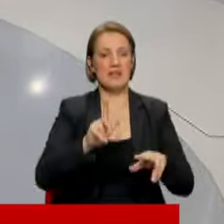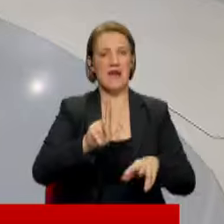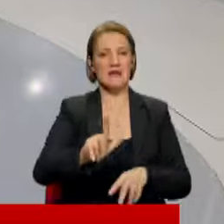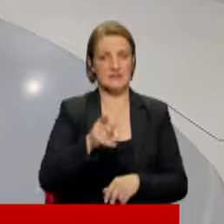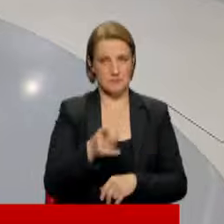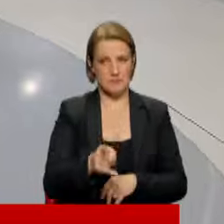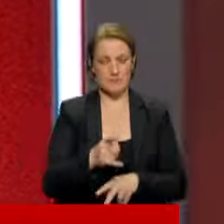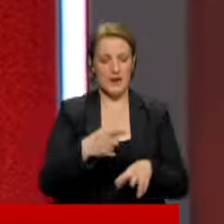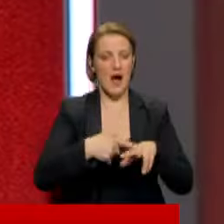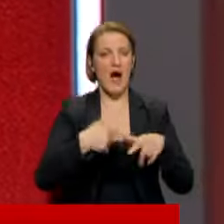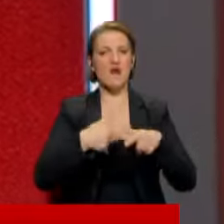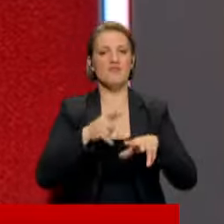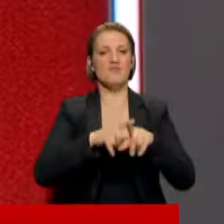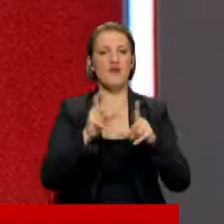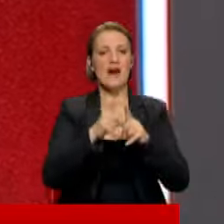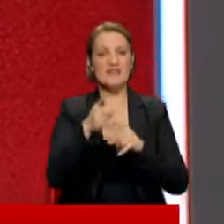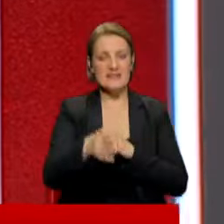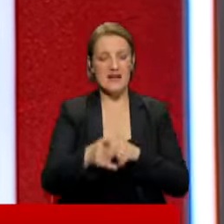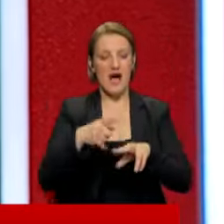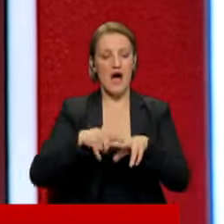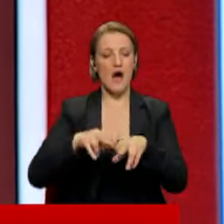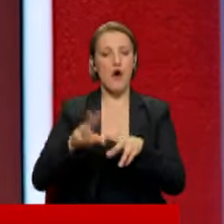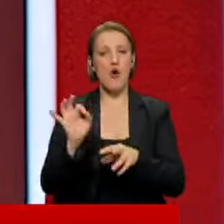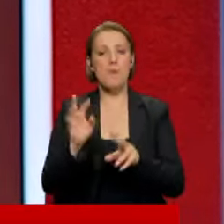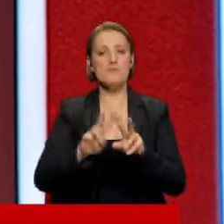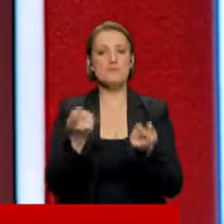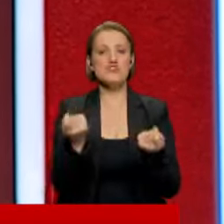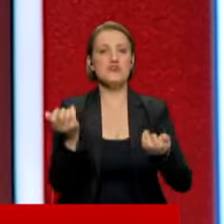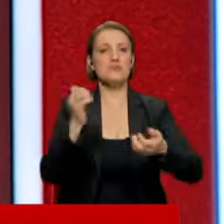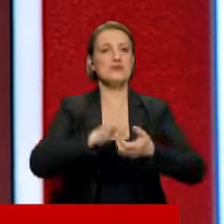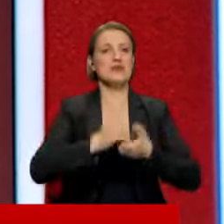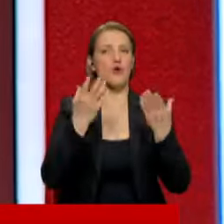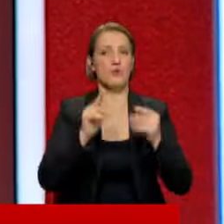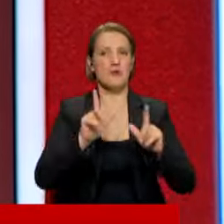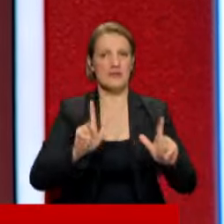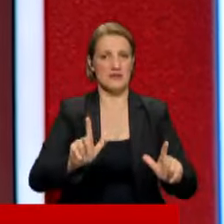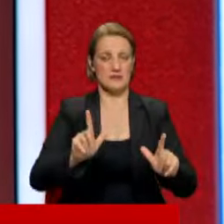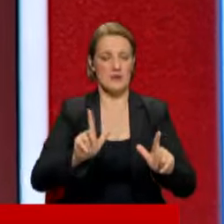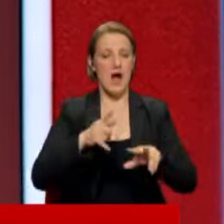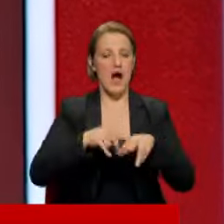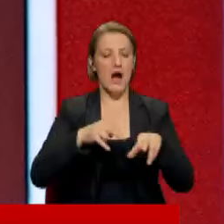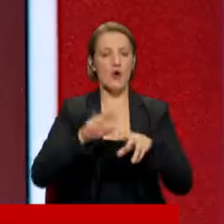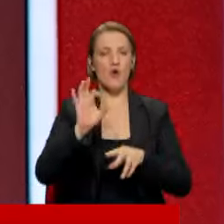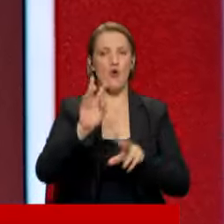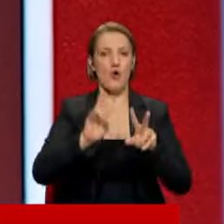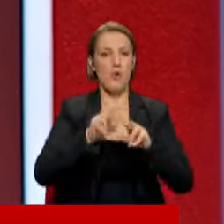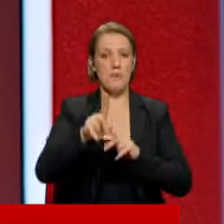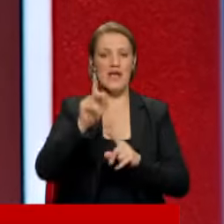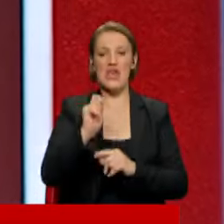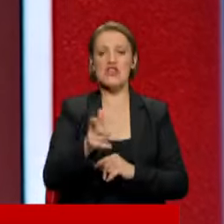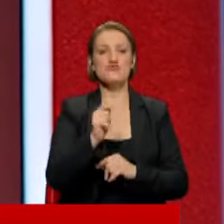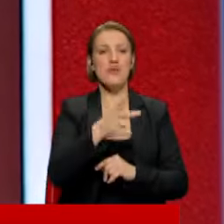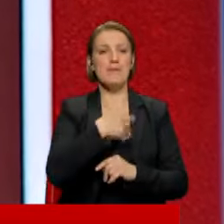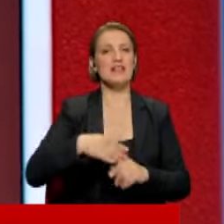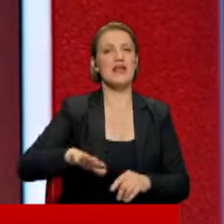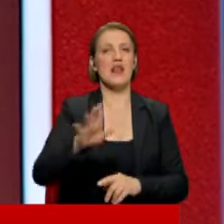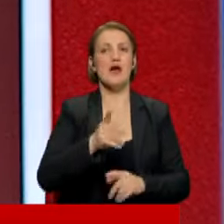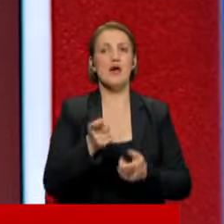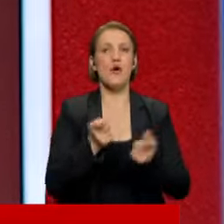derhal AKOM la işbirliği içine girmesi lazım zaten AKOM bizi koordine ediyor ilçe belediyelerini Yani bu sadece